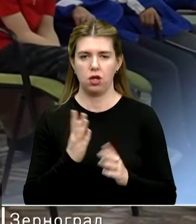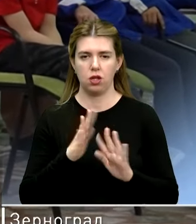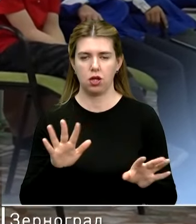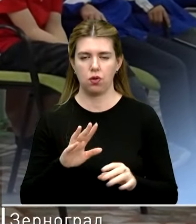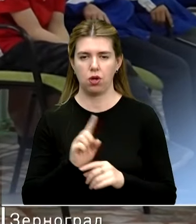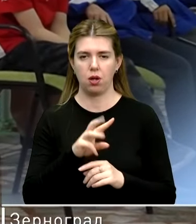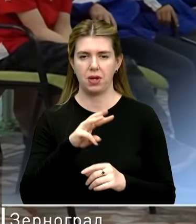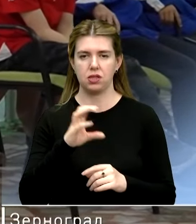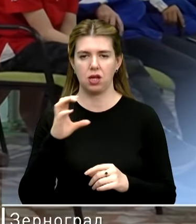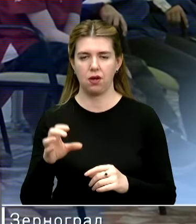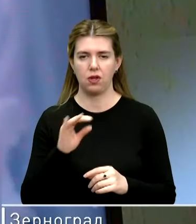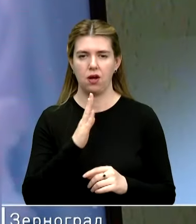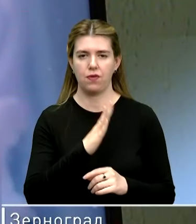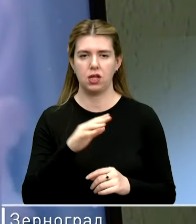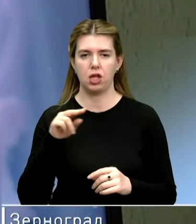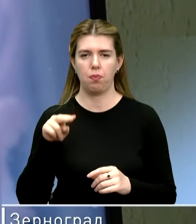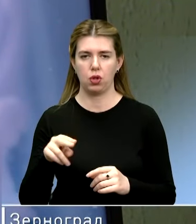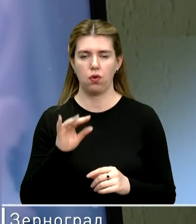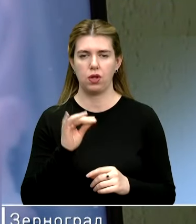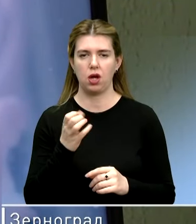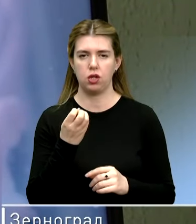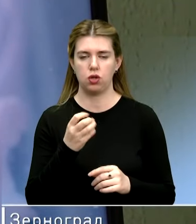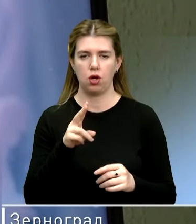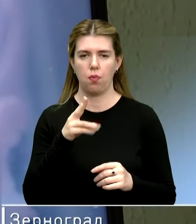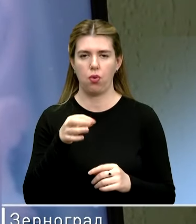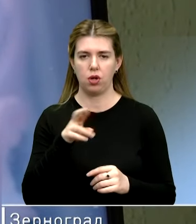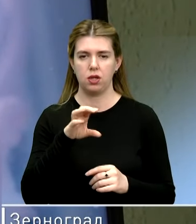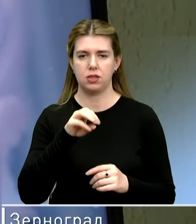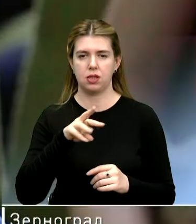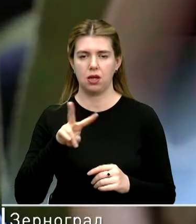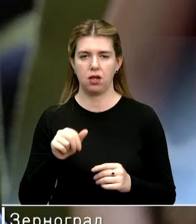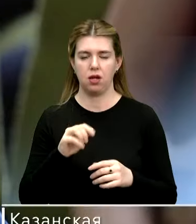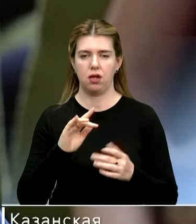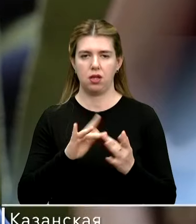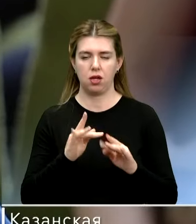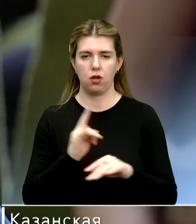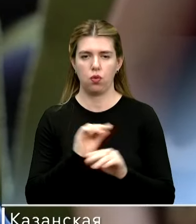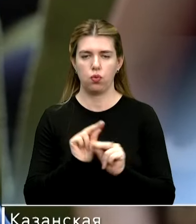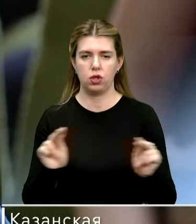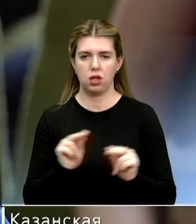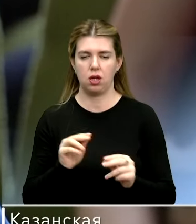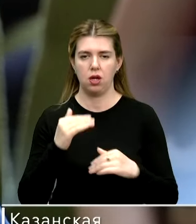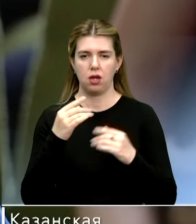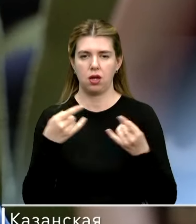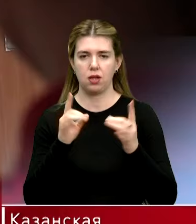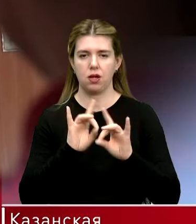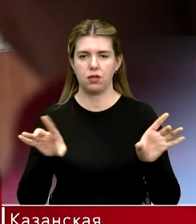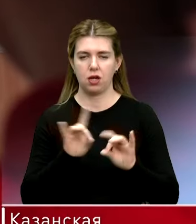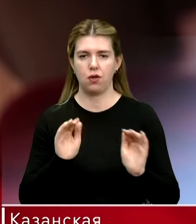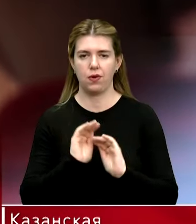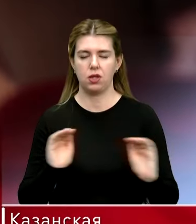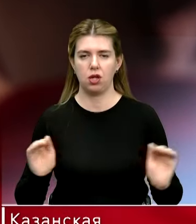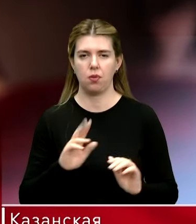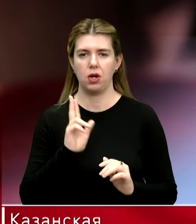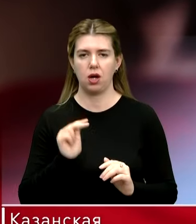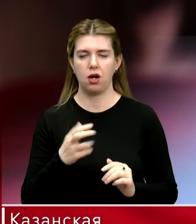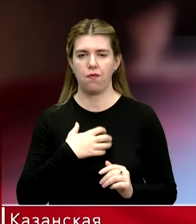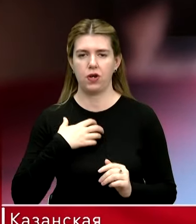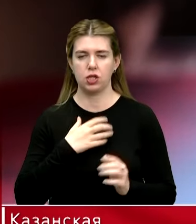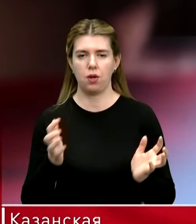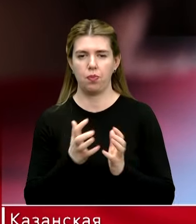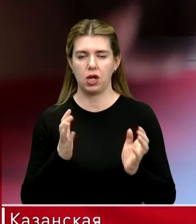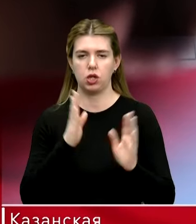только Марья Сергеевна и Валентины Петровны, а еще Поля и Стелла – виртуальные учителя. С экранов они рассказывают детям о том, как